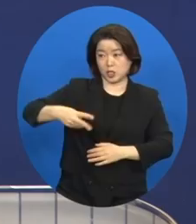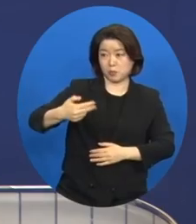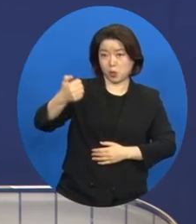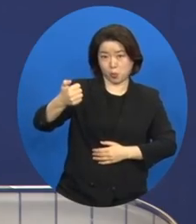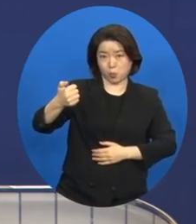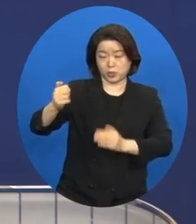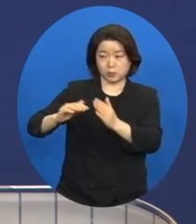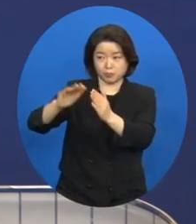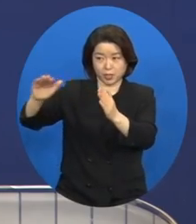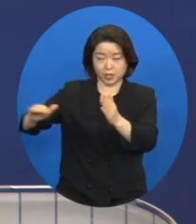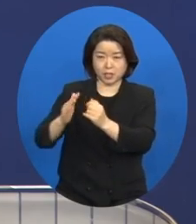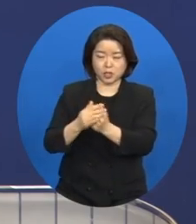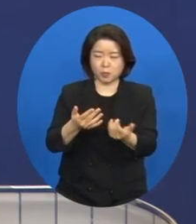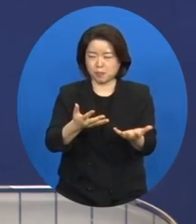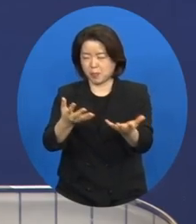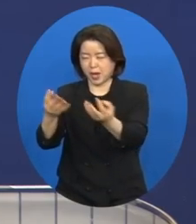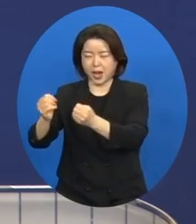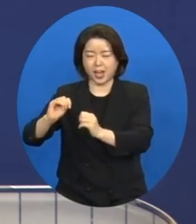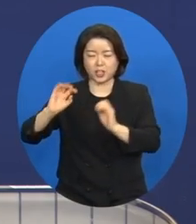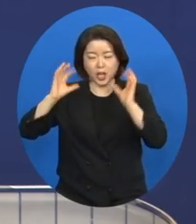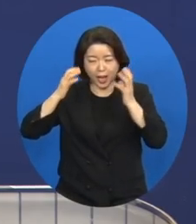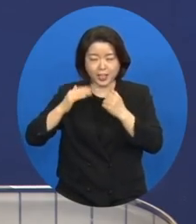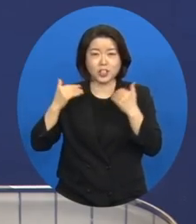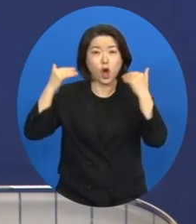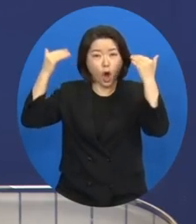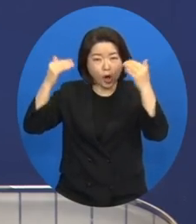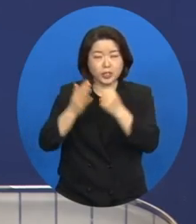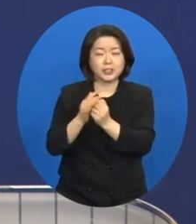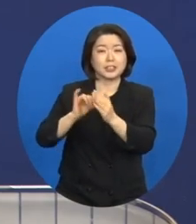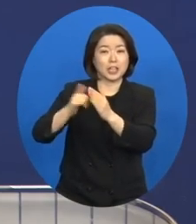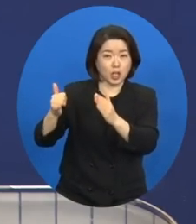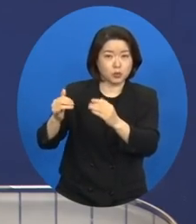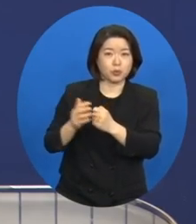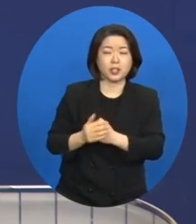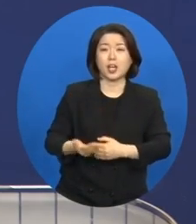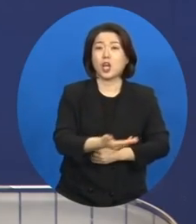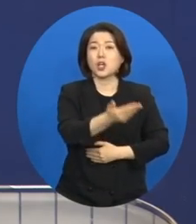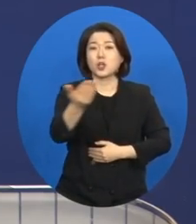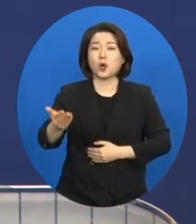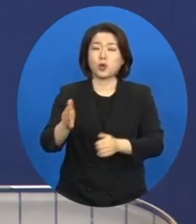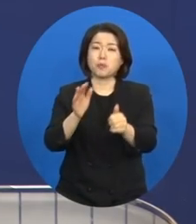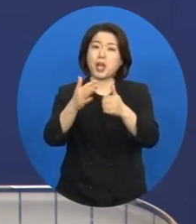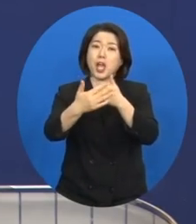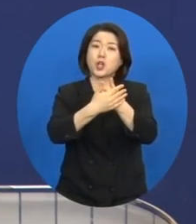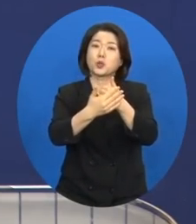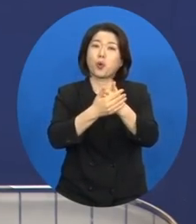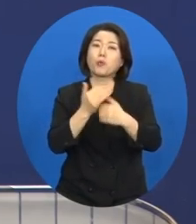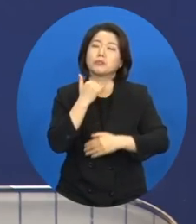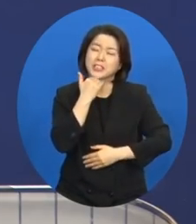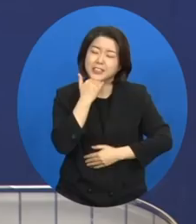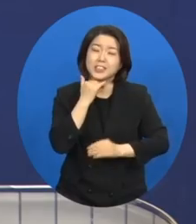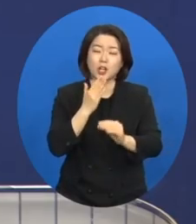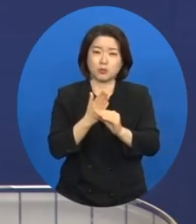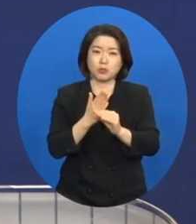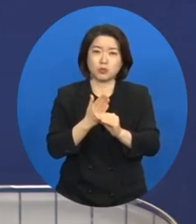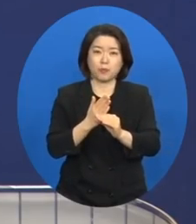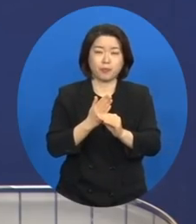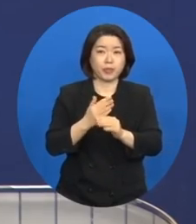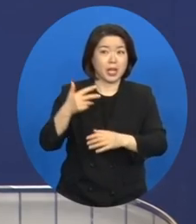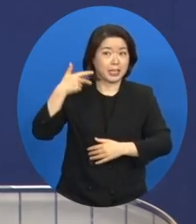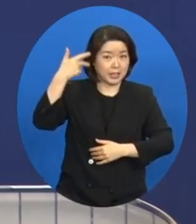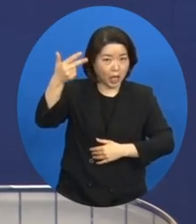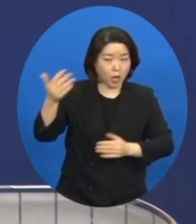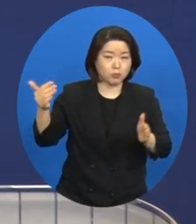명의 어린아이들과 또 어르신들과 가족들이 여러분들의 도움의 손길을 기다리고 있습니다. 이번 주, 다음